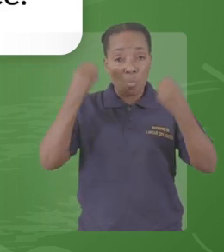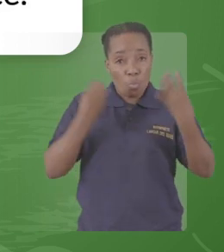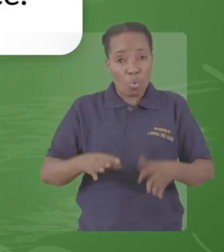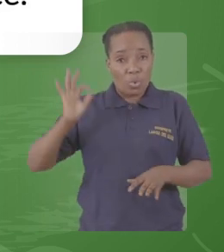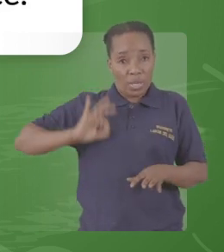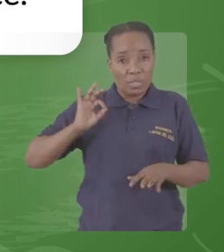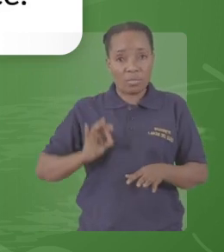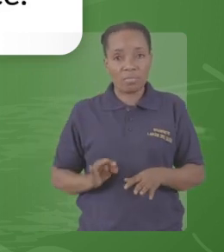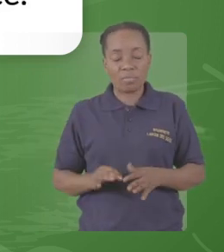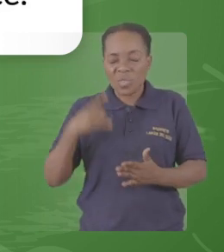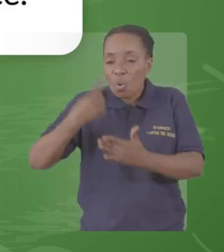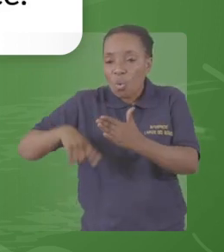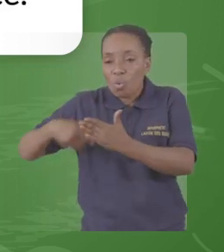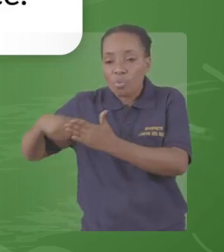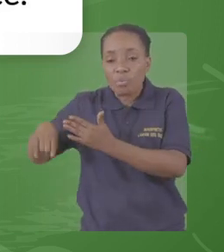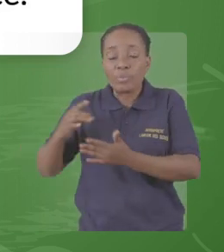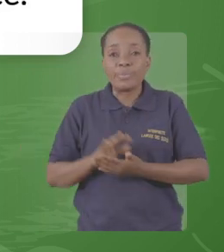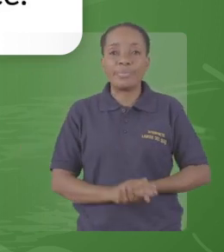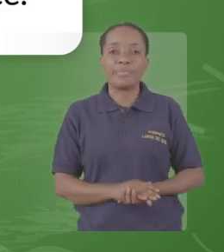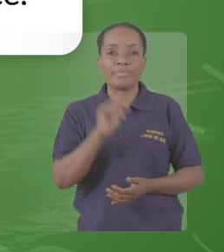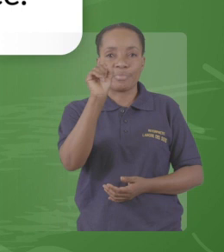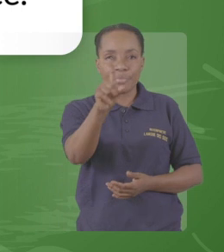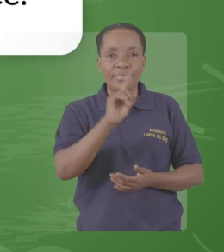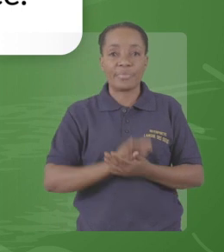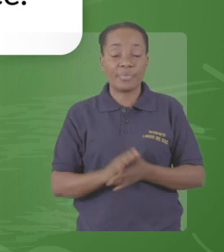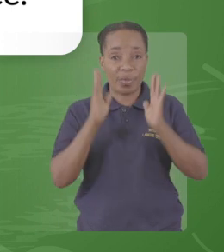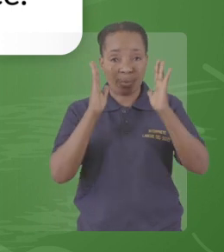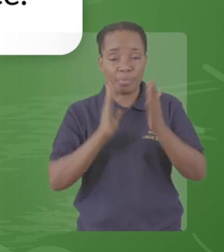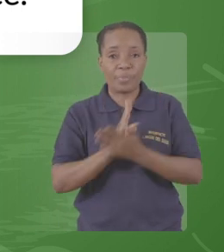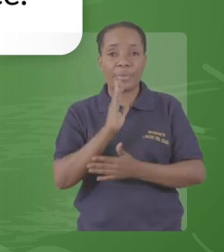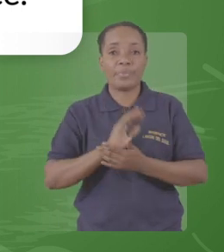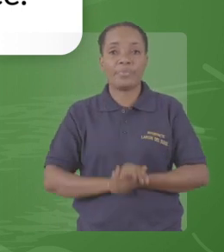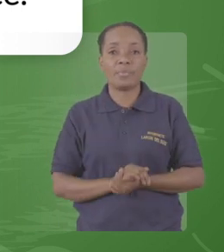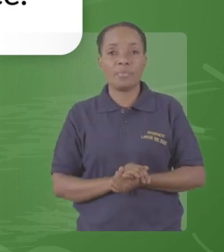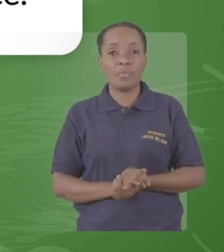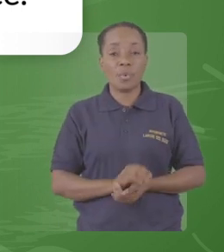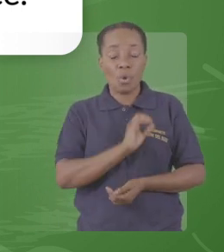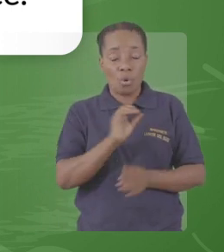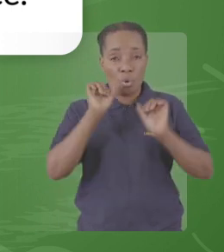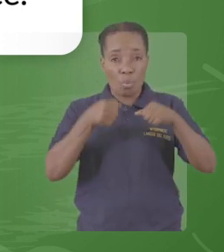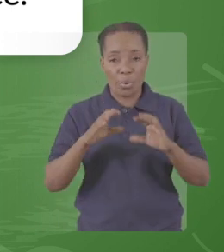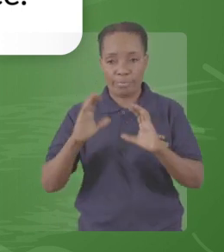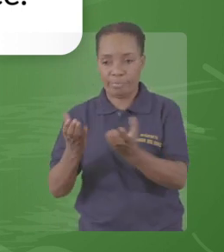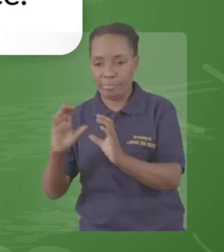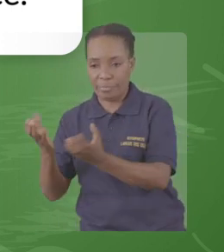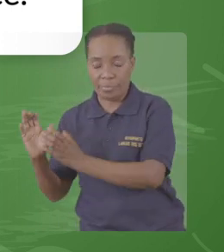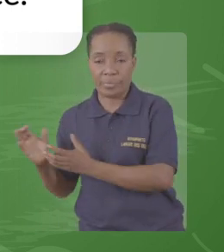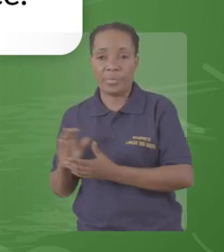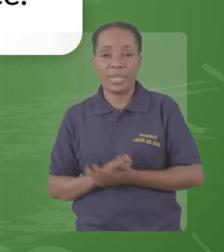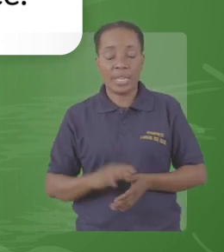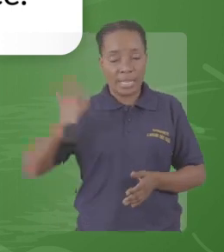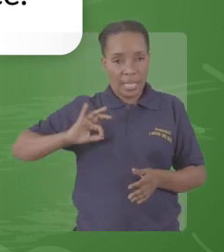De quels atouts s'agit-il? Il faut aborder la question autour des atouts